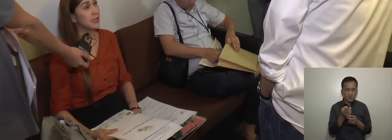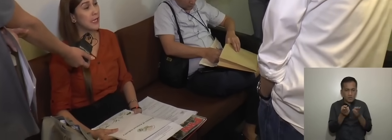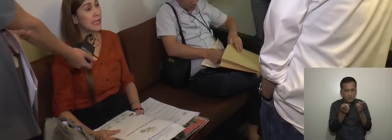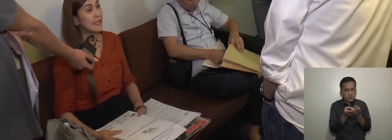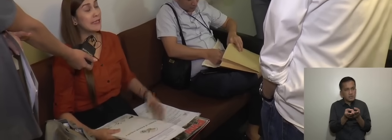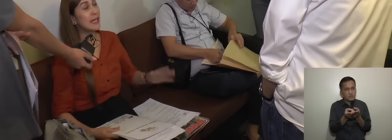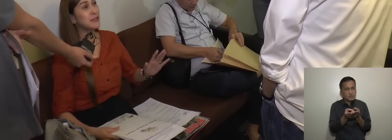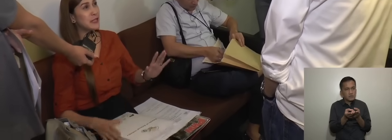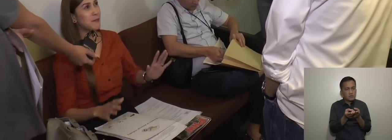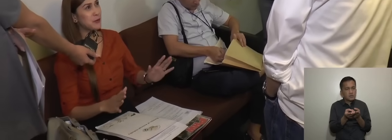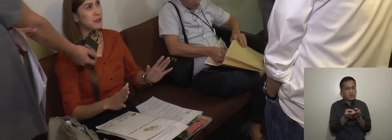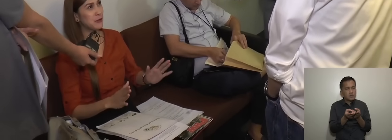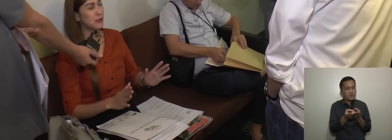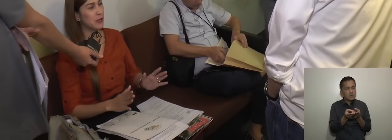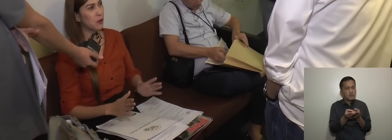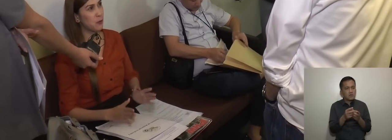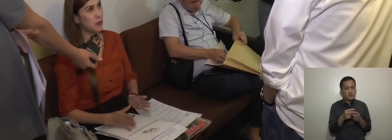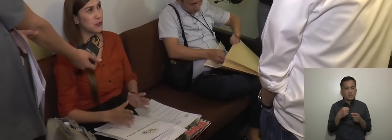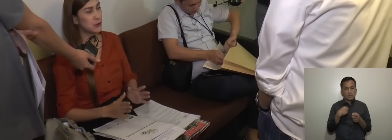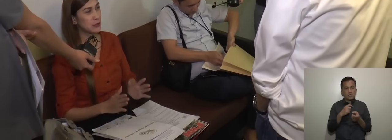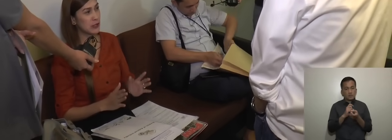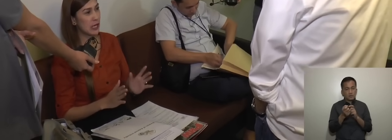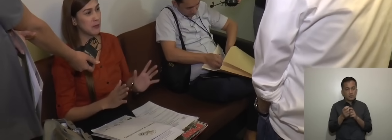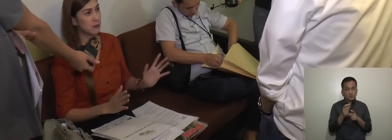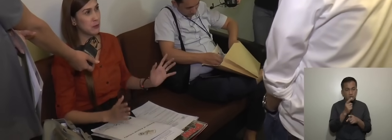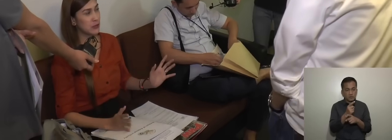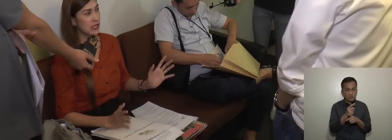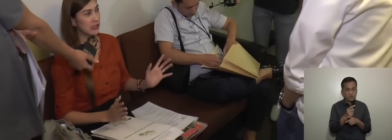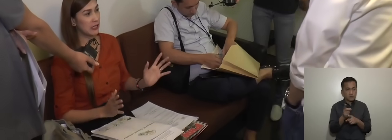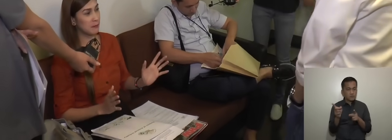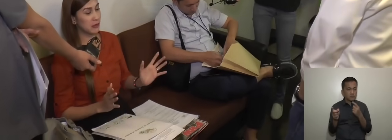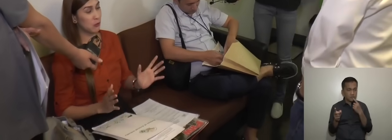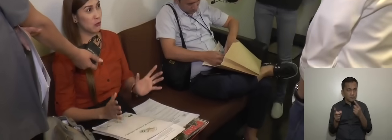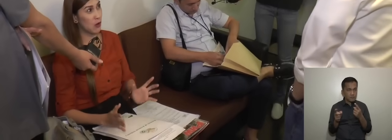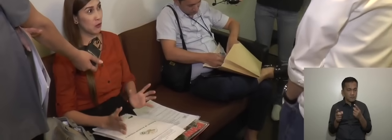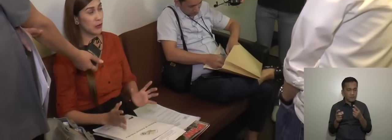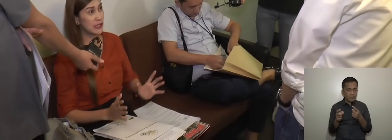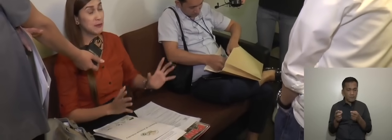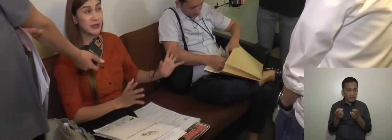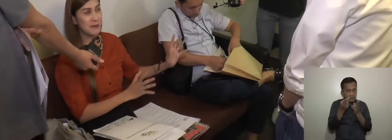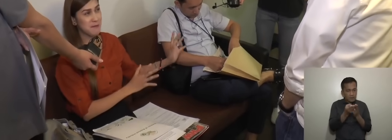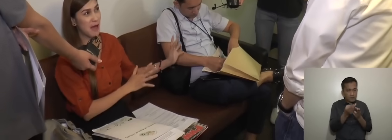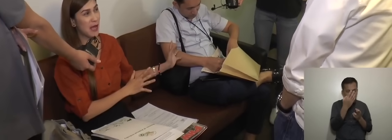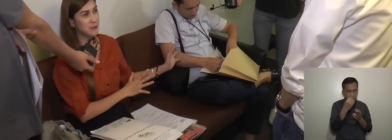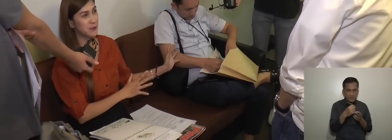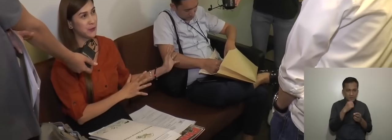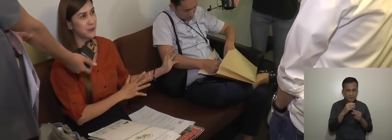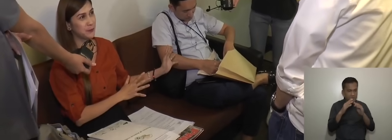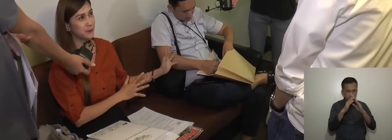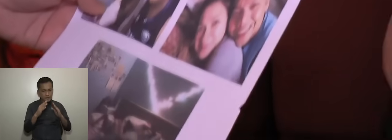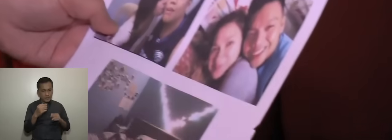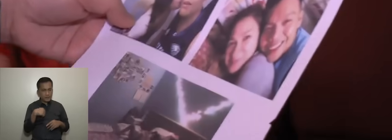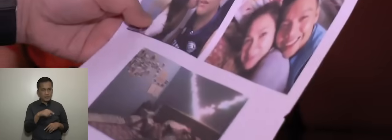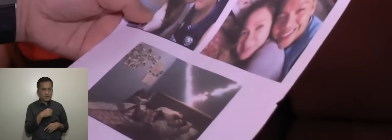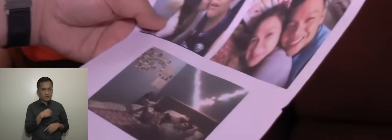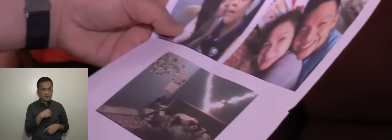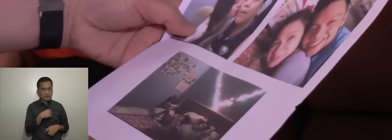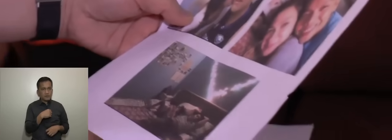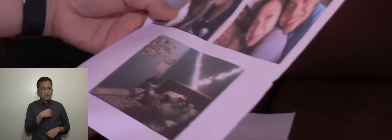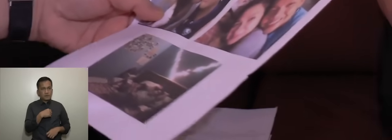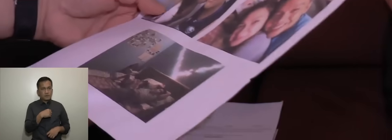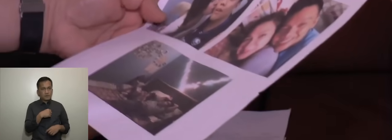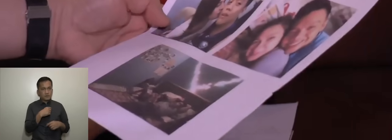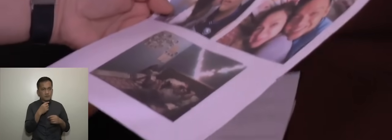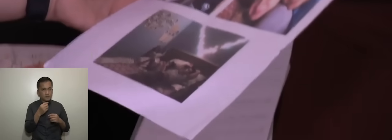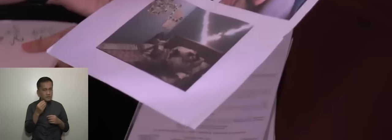kama? Ayun nga po, i-correct ko po. Yung sinabi po niya na nagpatulog ako, hindi po namin bahay po yun. Opo. Kahalikan